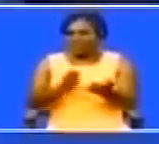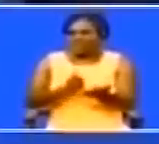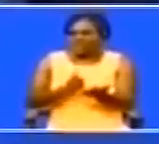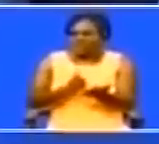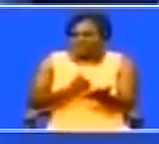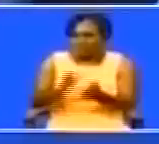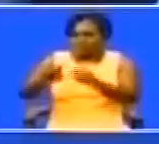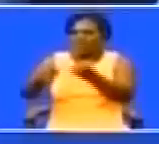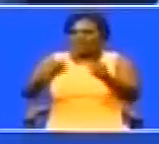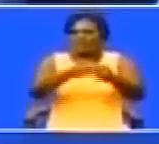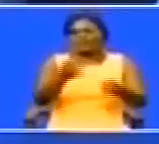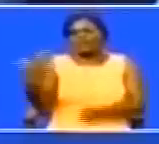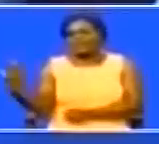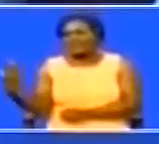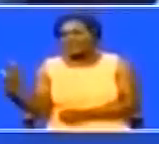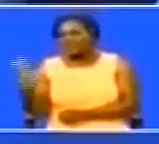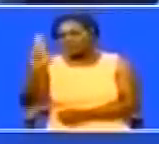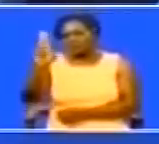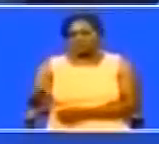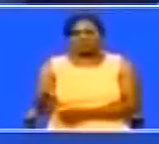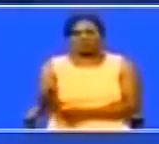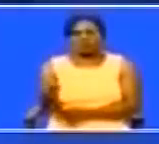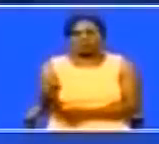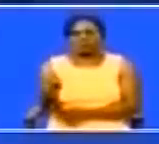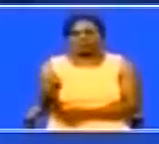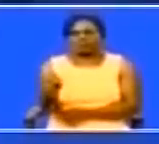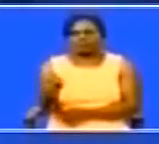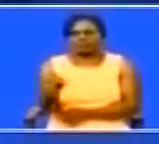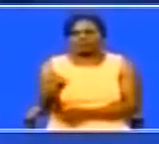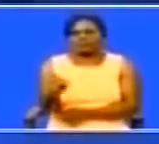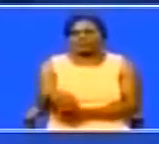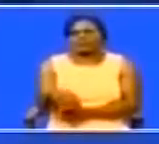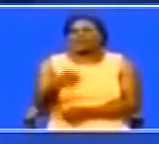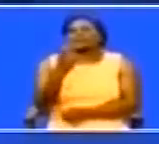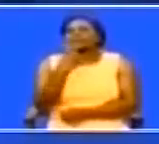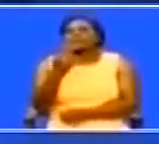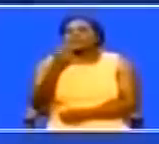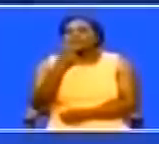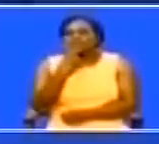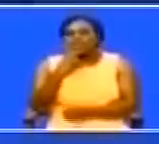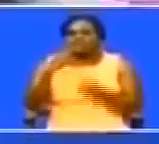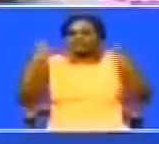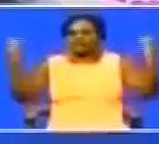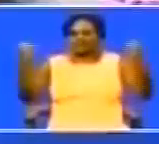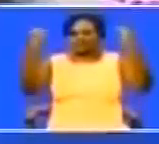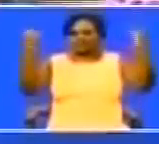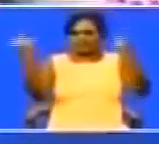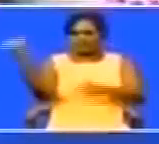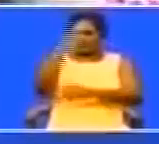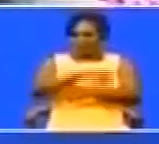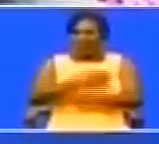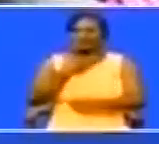through destruction of property and threats to human life. Siku ya Jumanne katika hafla ya siku ya mashujaa, gavana Wambora